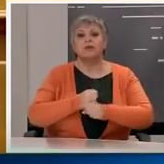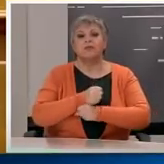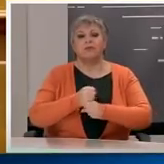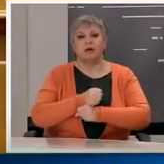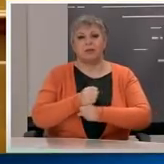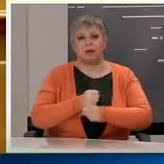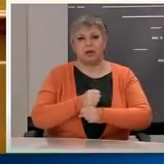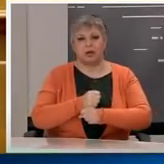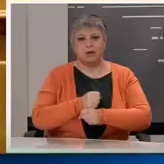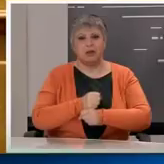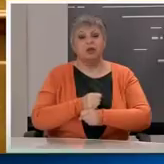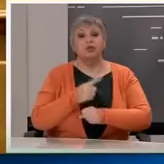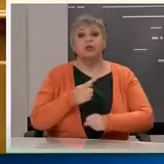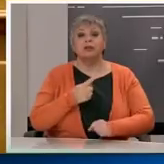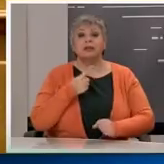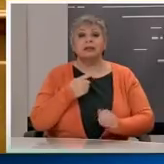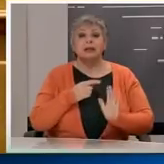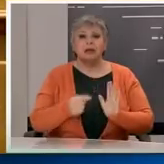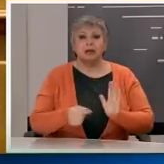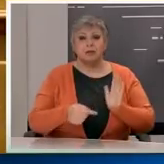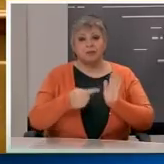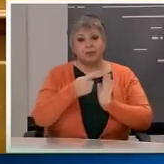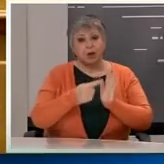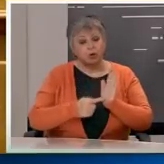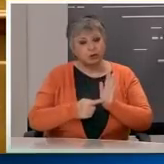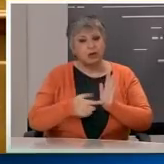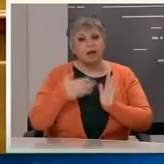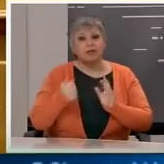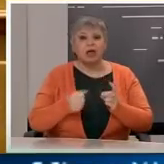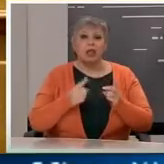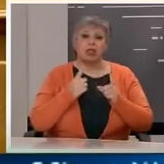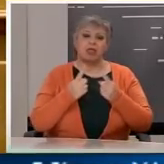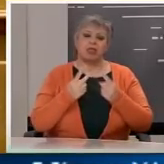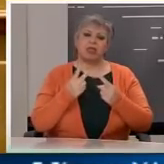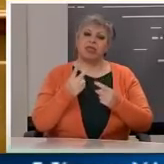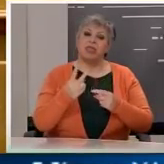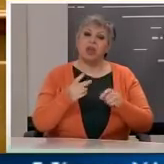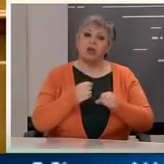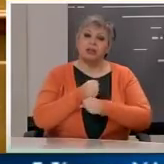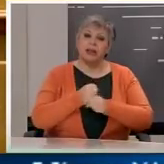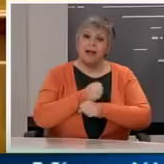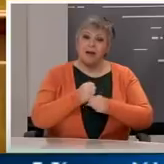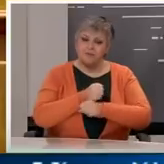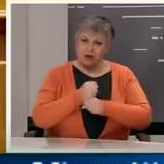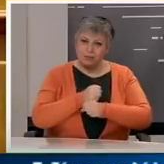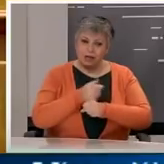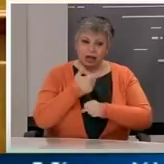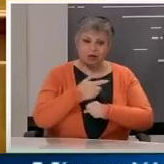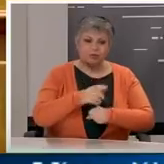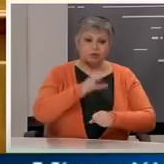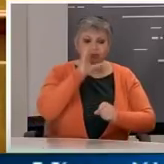προστασία των off-patent και των γενοσίμων φαρμάκων που είχαν εγκριθεί στην κυκλοφορία πριν το